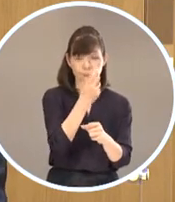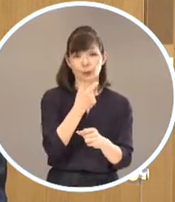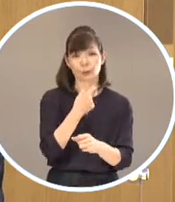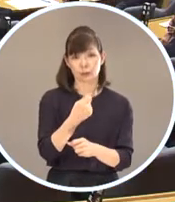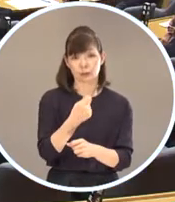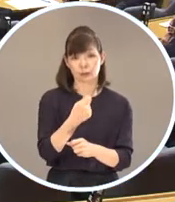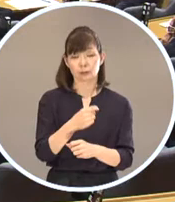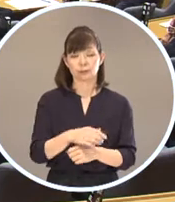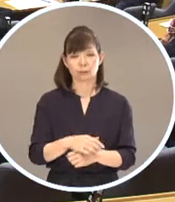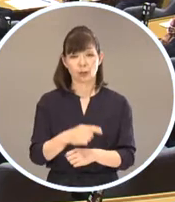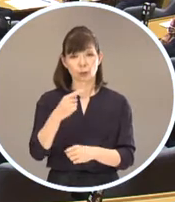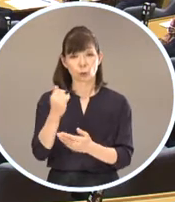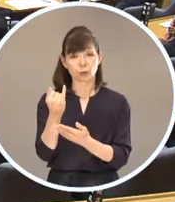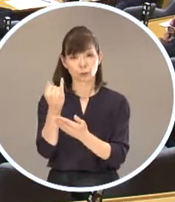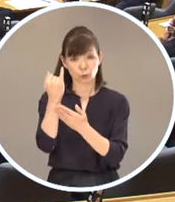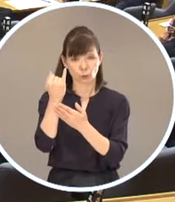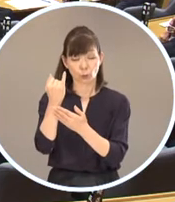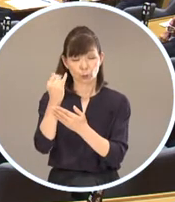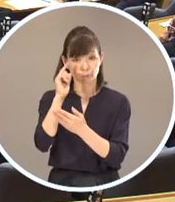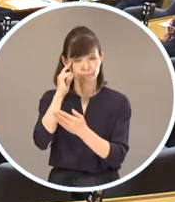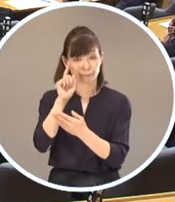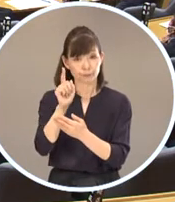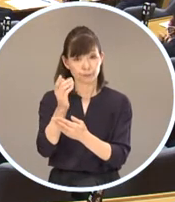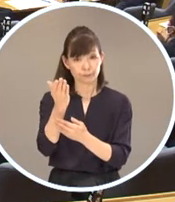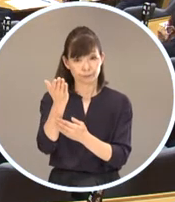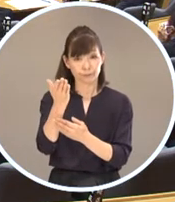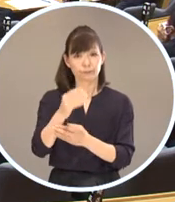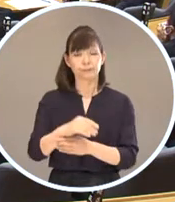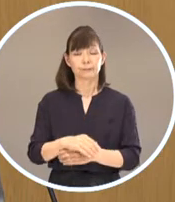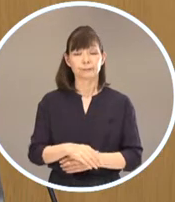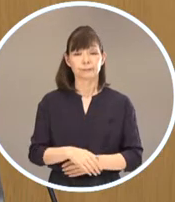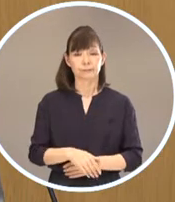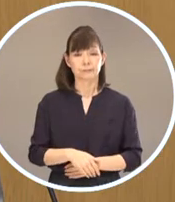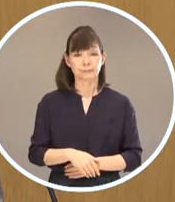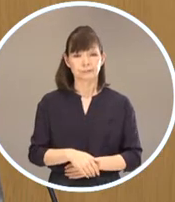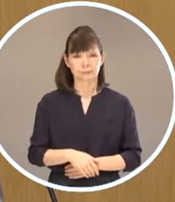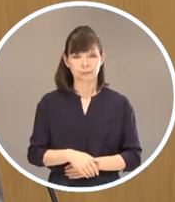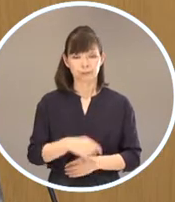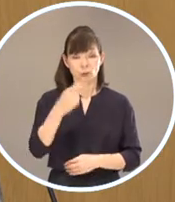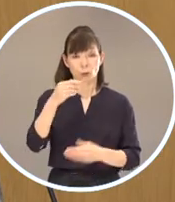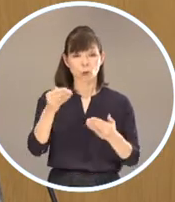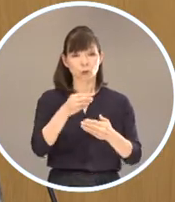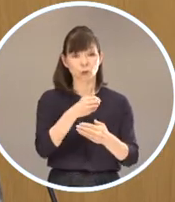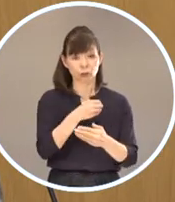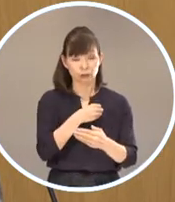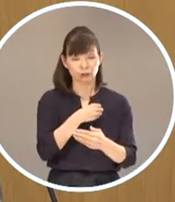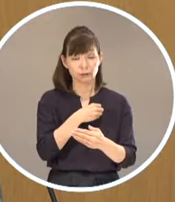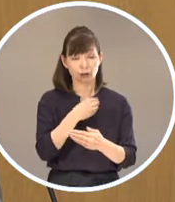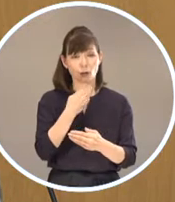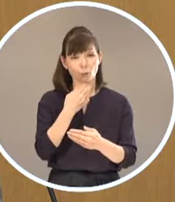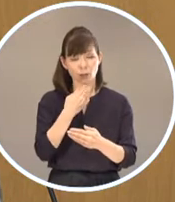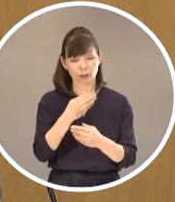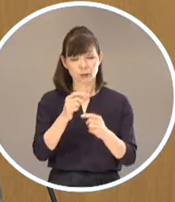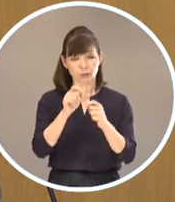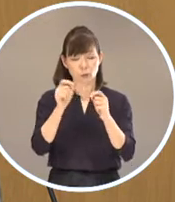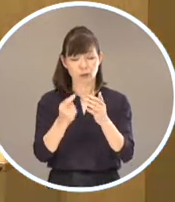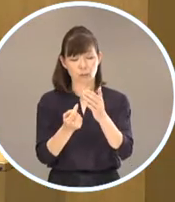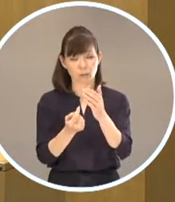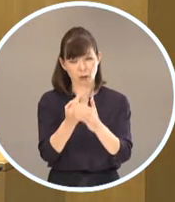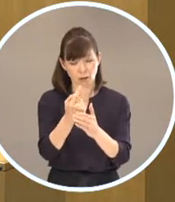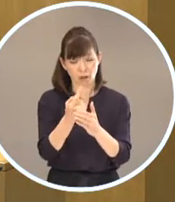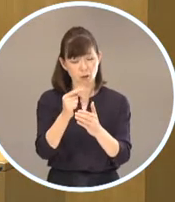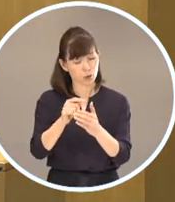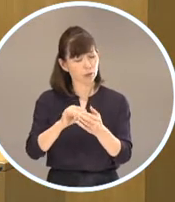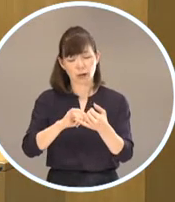と思いますが、教育長のご所見をお伺いします。 教職員によるわいせつな行為は